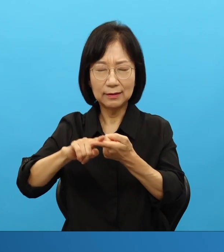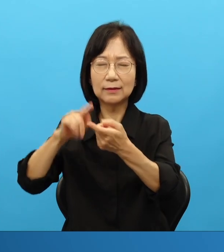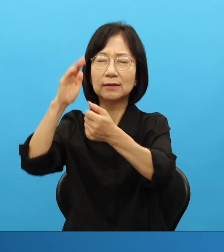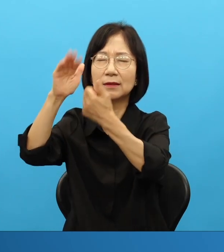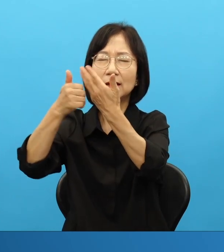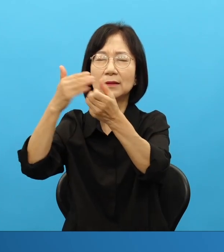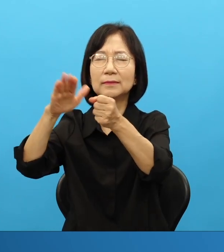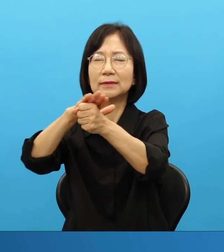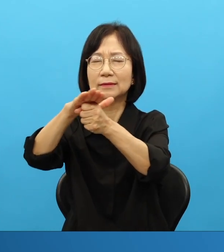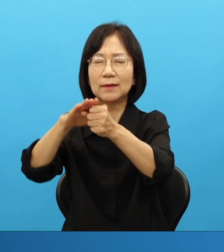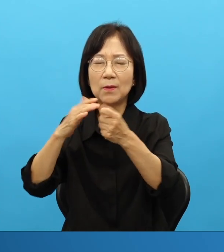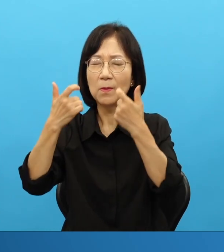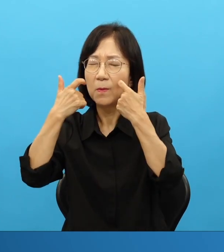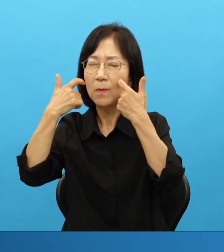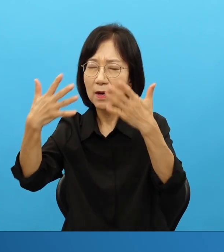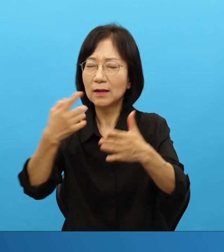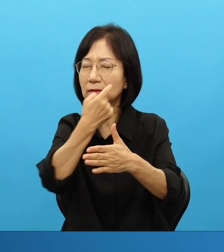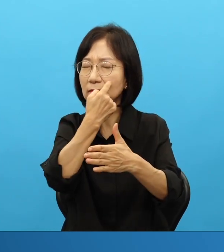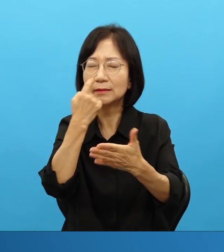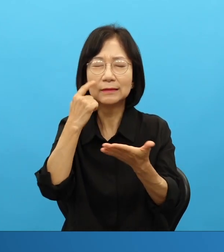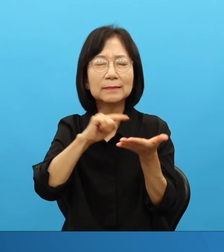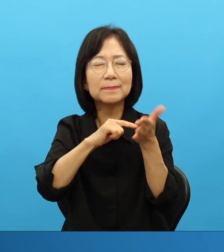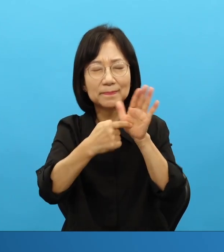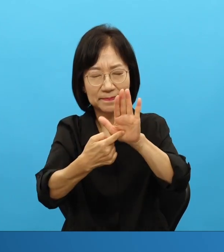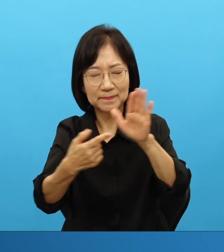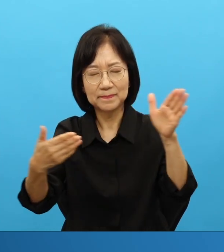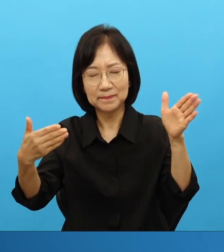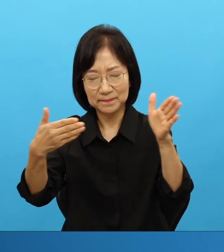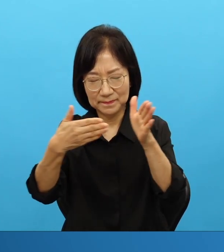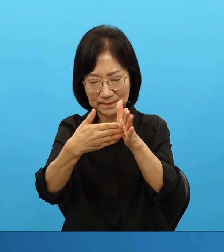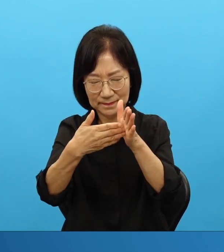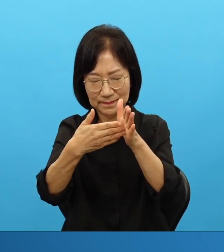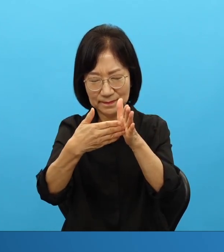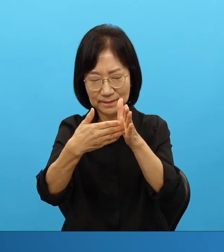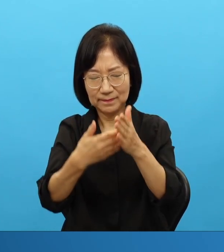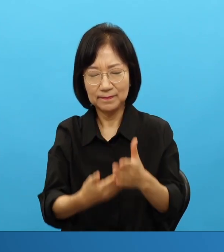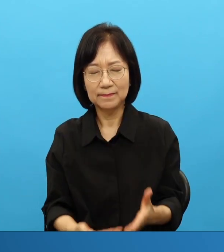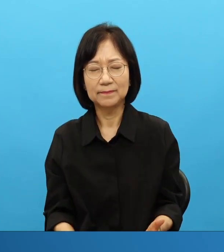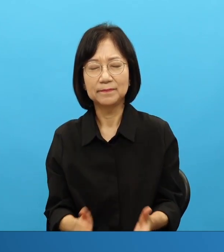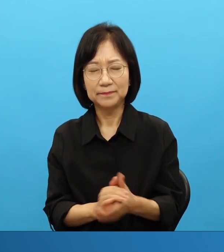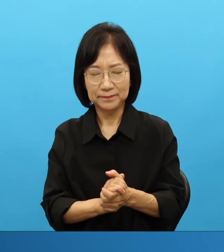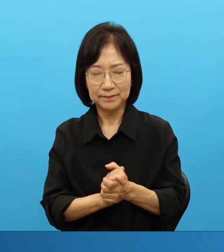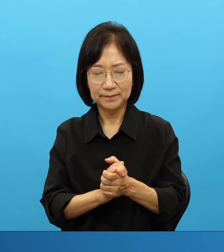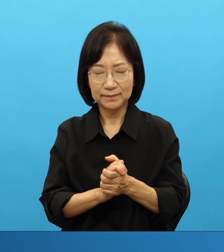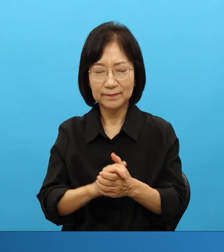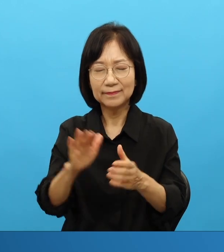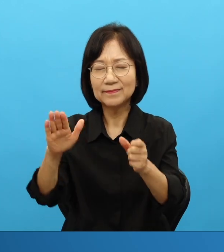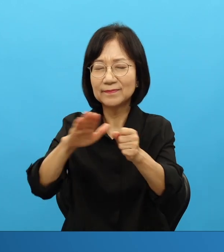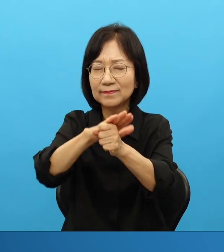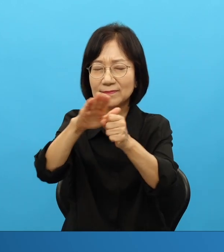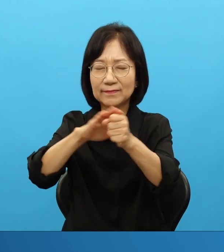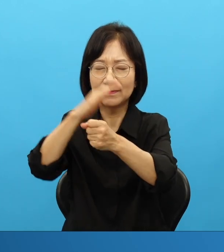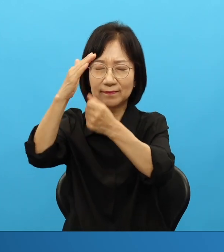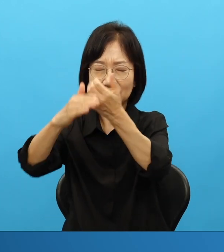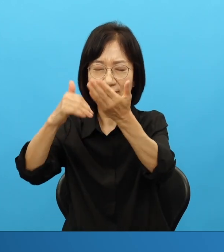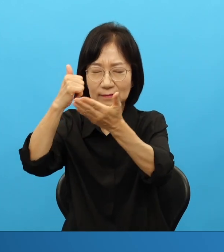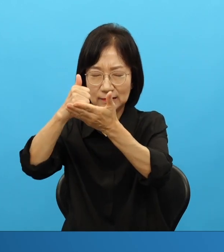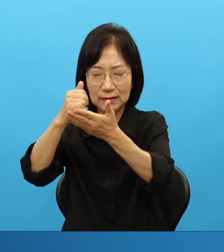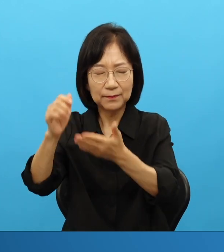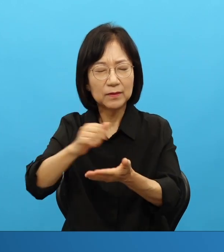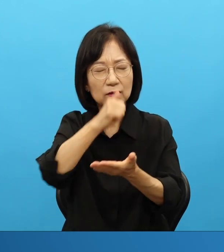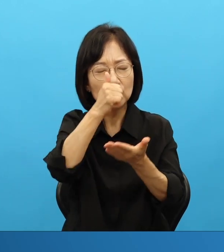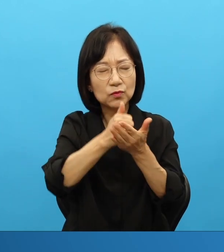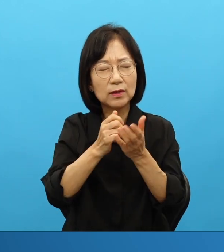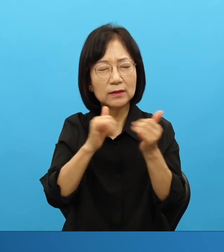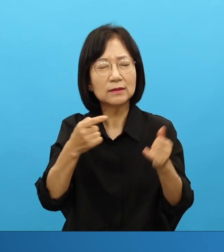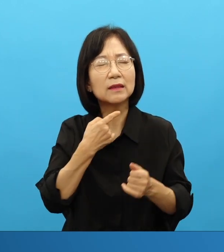확증하셨느니라. But God demonstrates his own love for us in this: while we were still sinners, Christ died for us. 사랑의 하나님, 죄인된 우리를